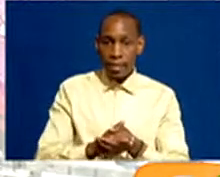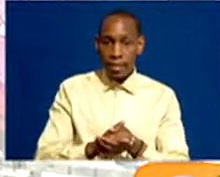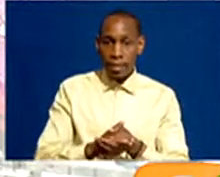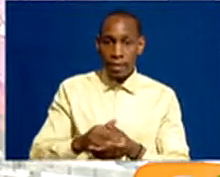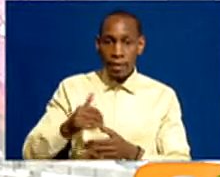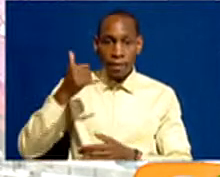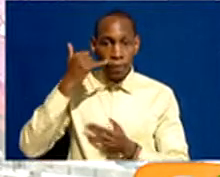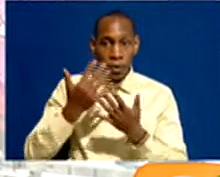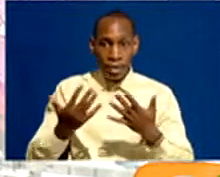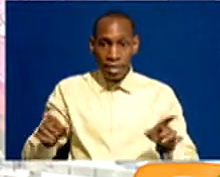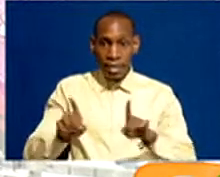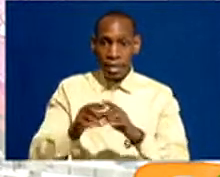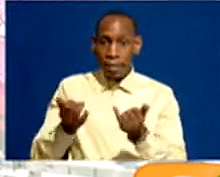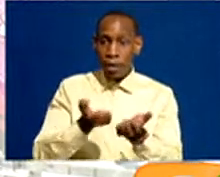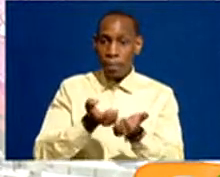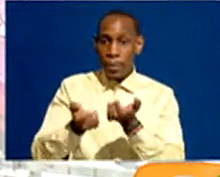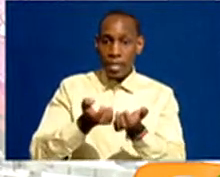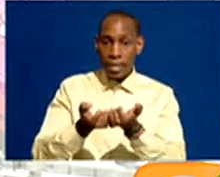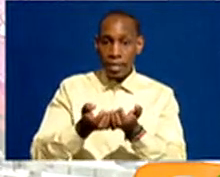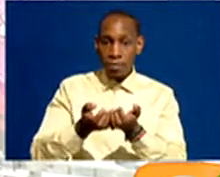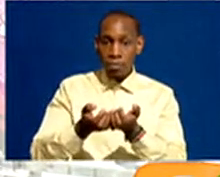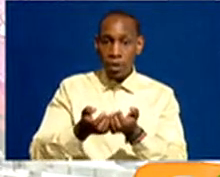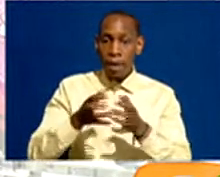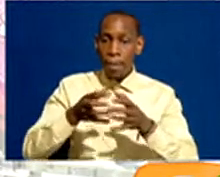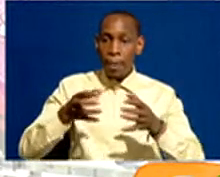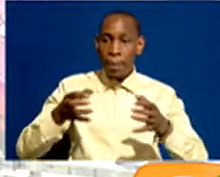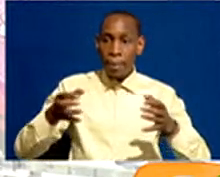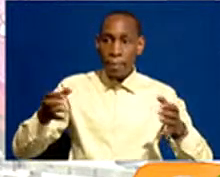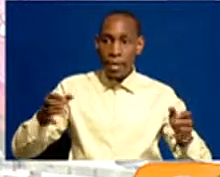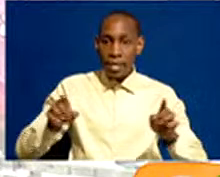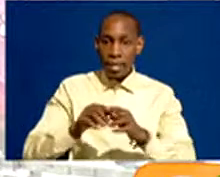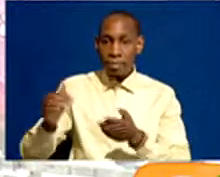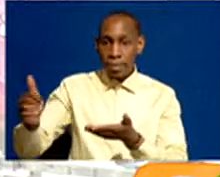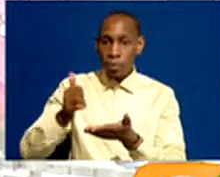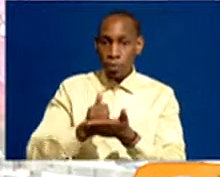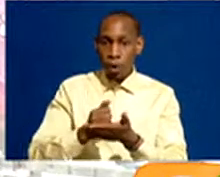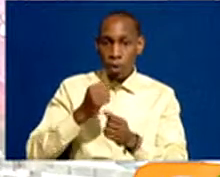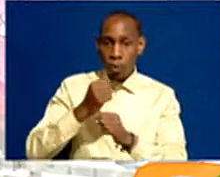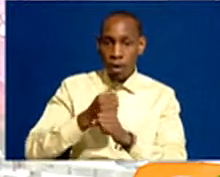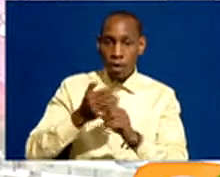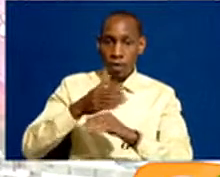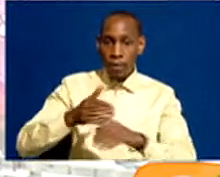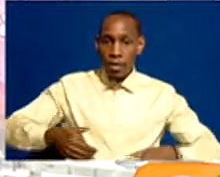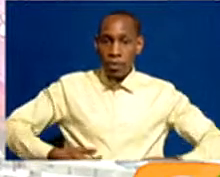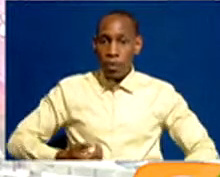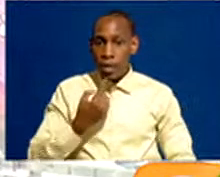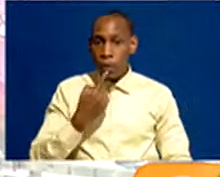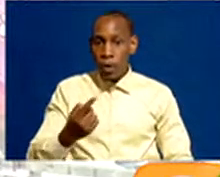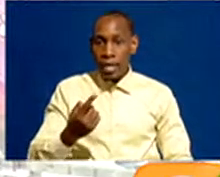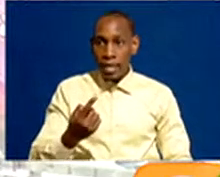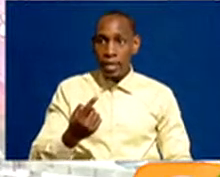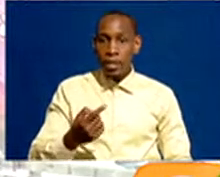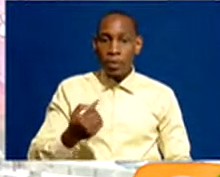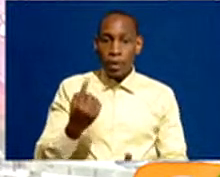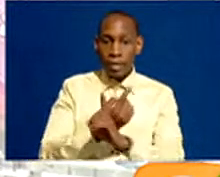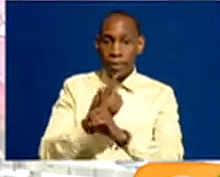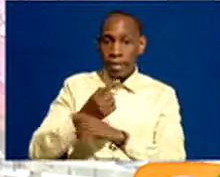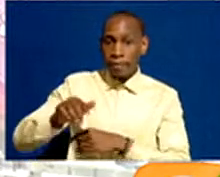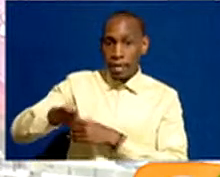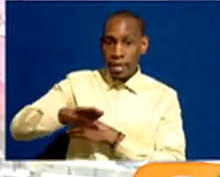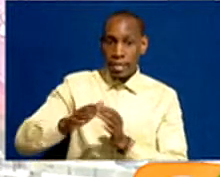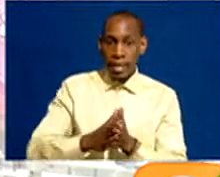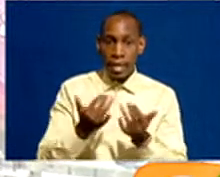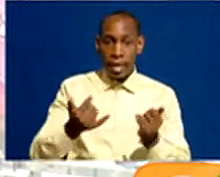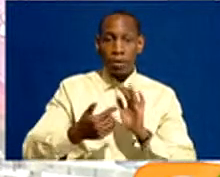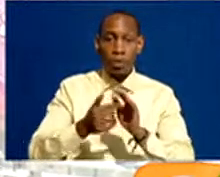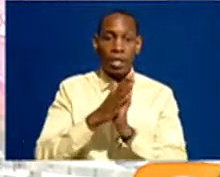simu, na sasa biashara hiyo imenawiri si haba na kutoa ajira kwa zaidi ya vijana 100 katika sehemu mbalimbali. Hii